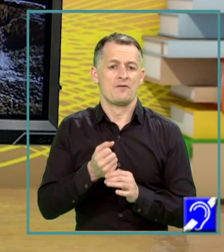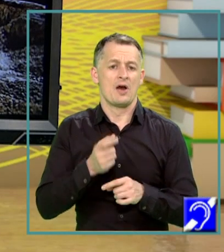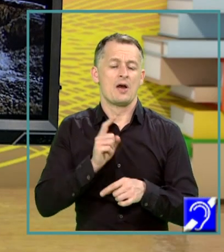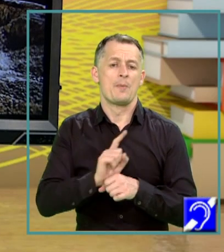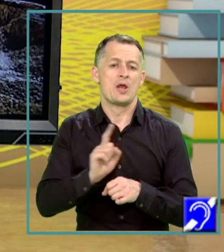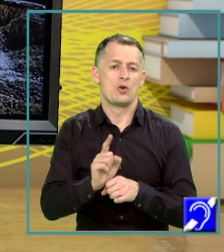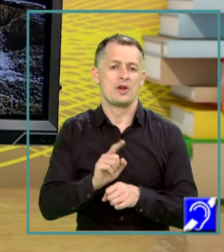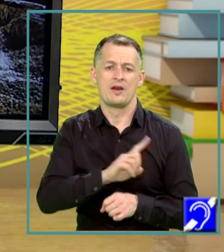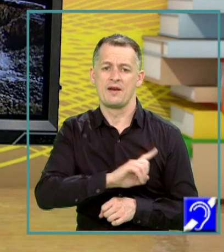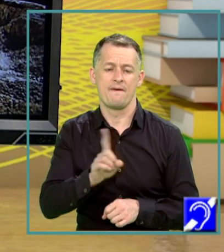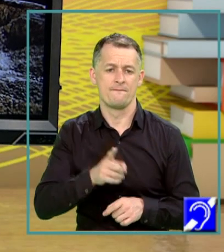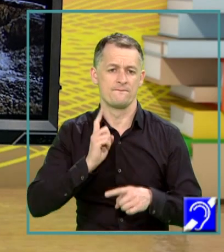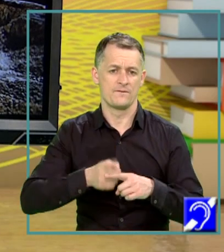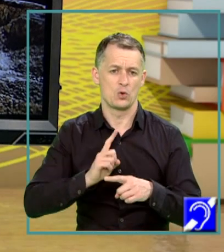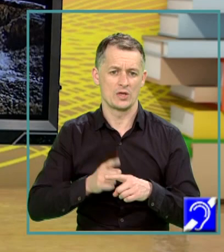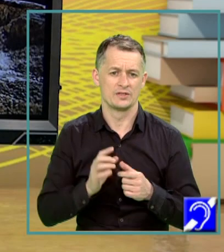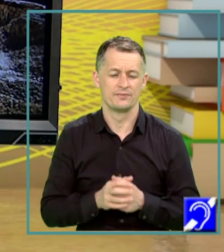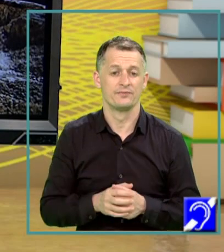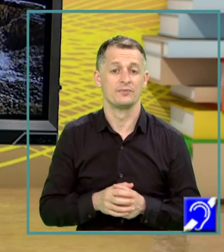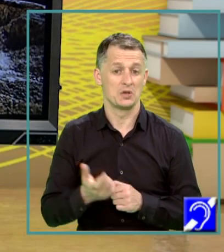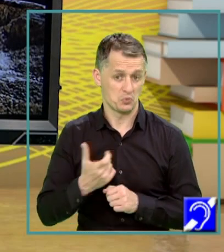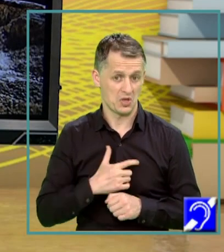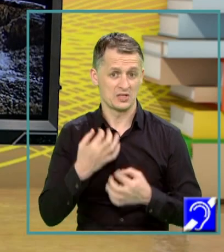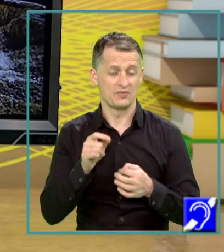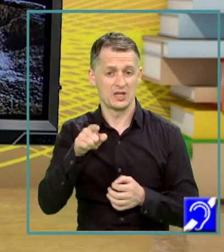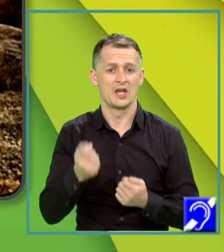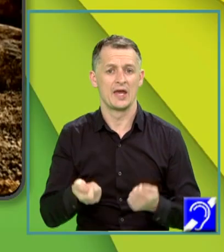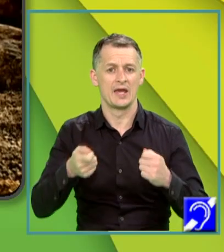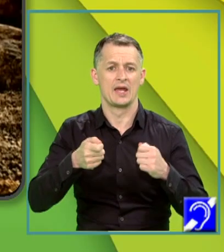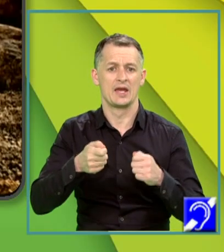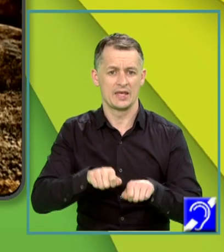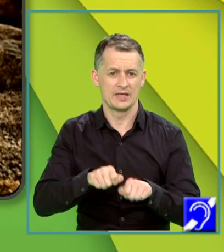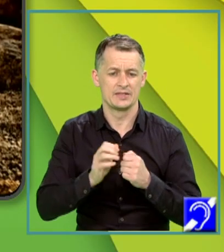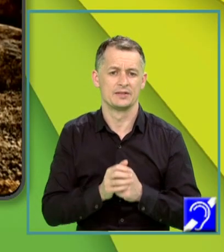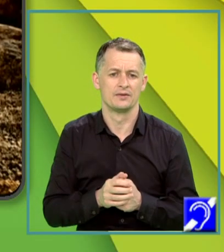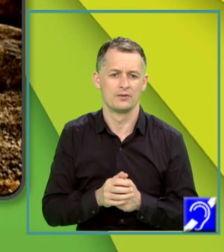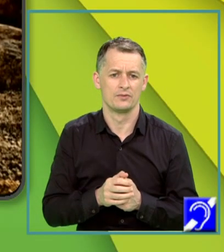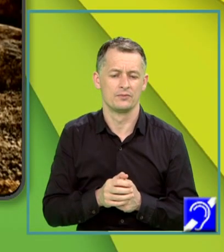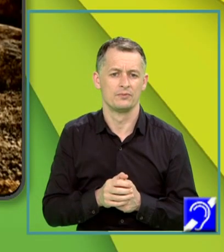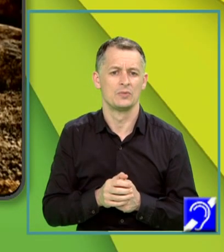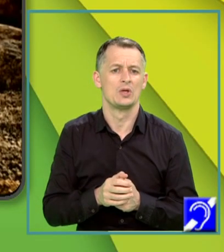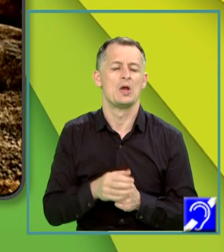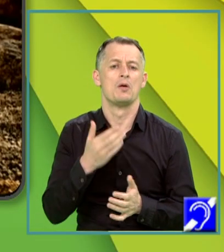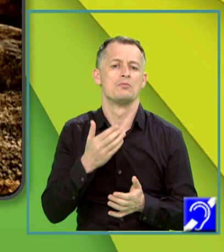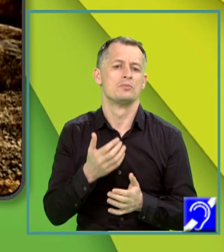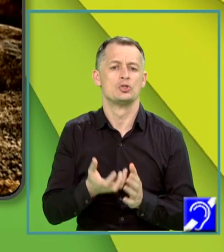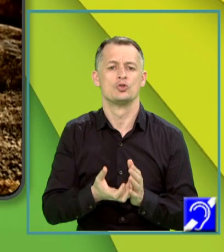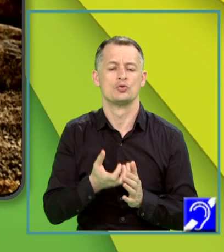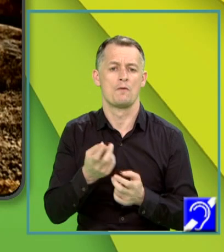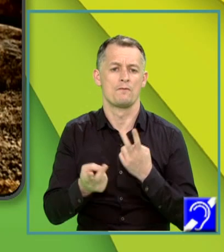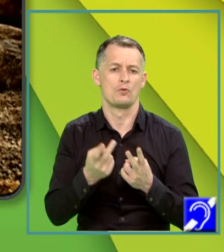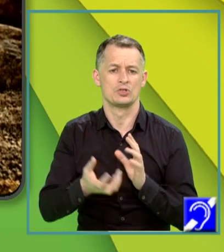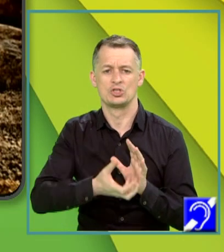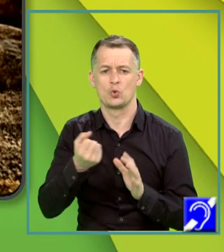de exploatare se ar putea ca la ora actuală să fie inactive discutăm despre coupe exploatări de cupru Plumb și zinc